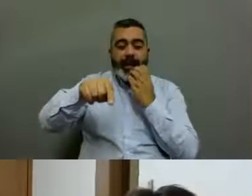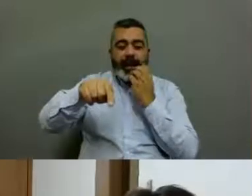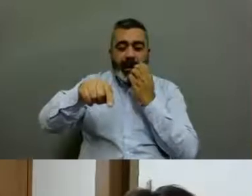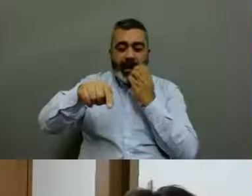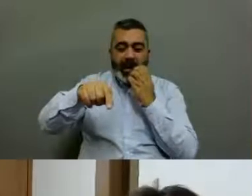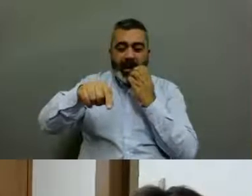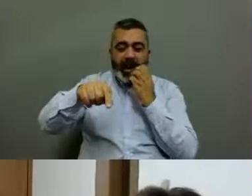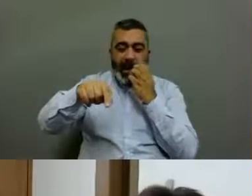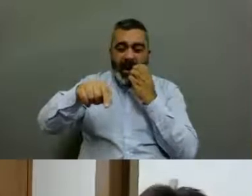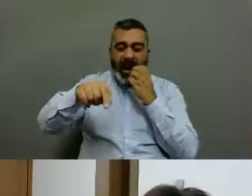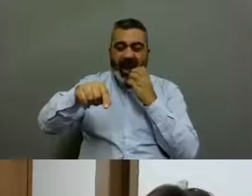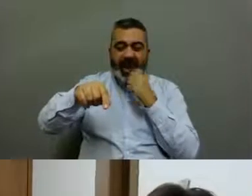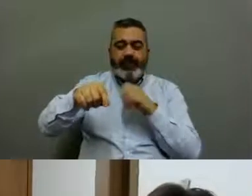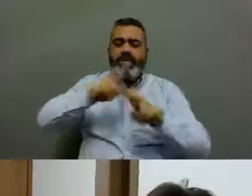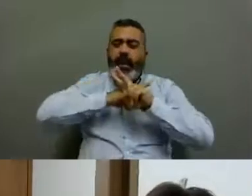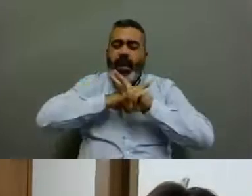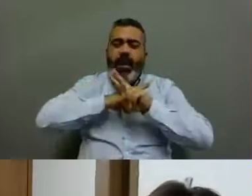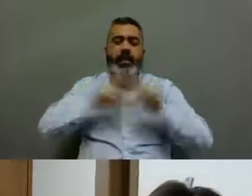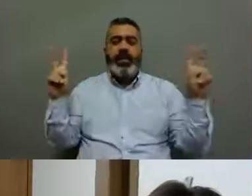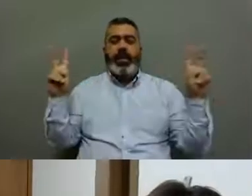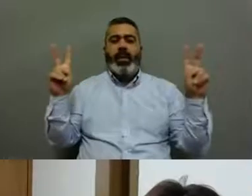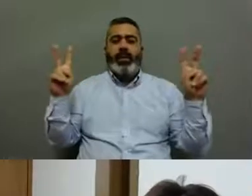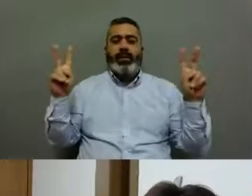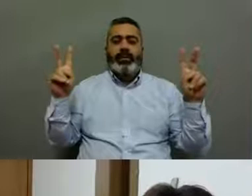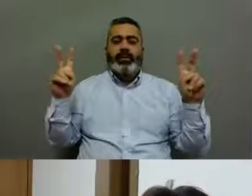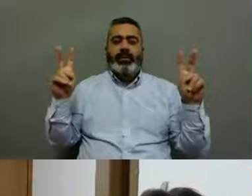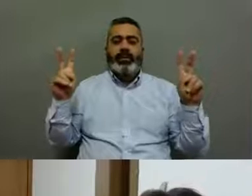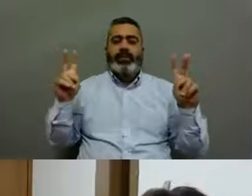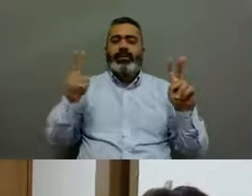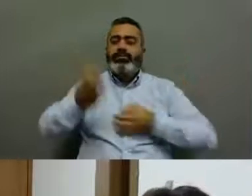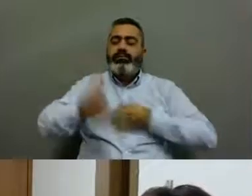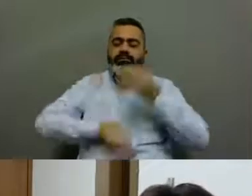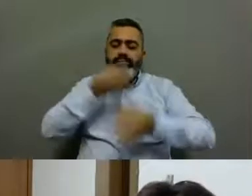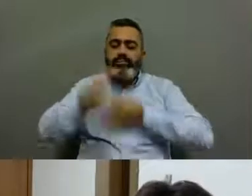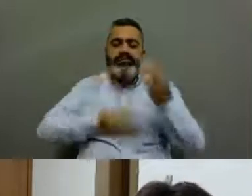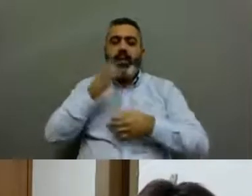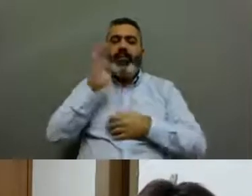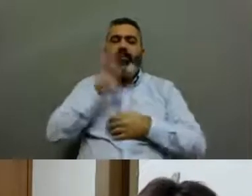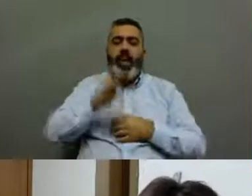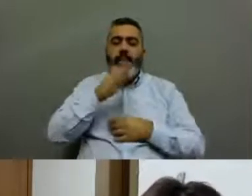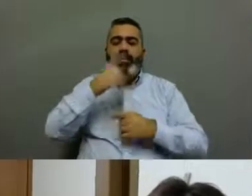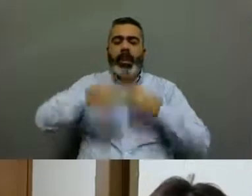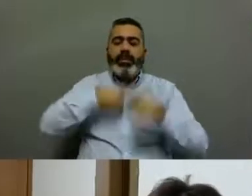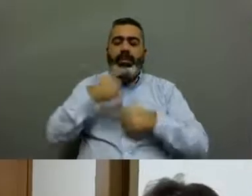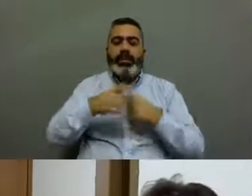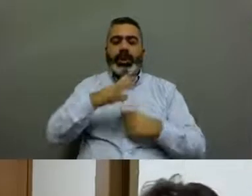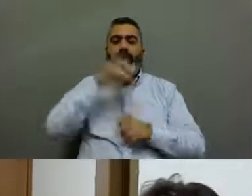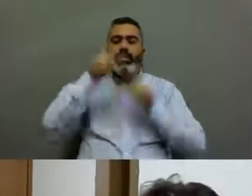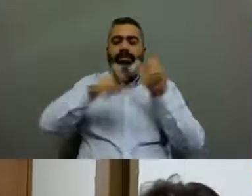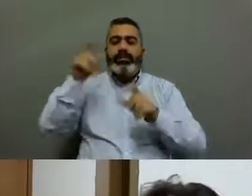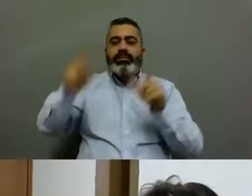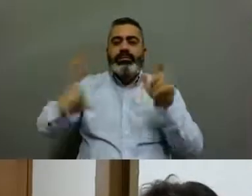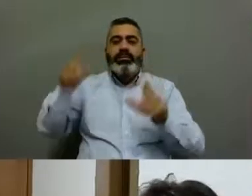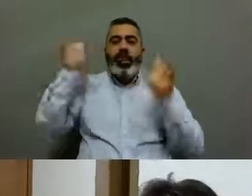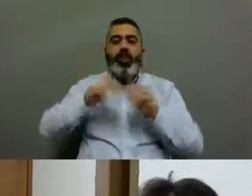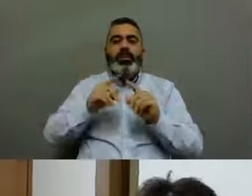όπου πολύ ξεκάθαρα είχαμε αφηγήματα, εμπειρίες, ζωές ανθρώπων, πολύ πέρα, πολύ